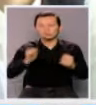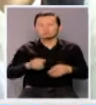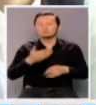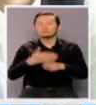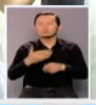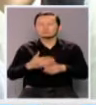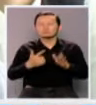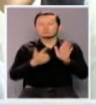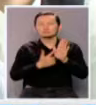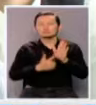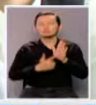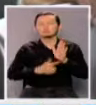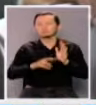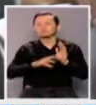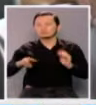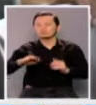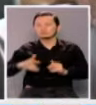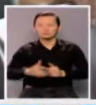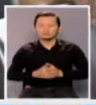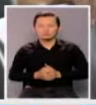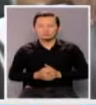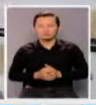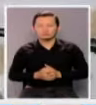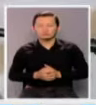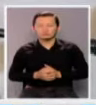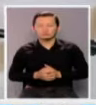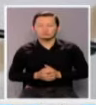количестве 70 миллионов тенге.